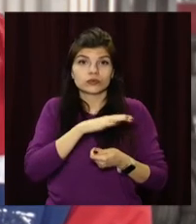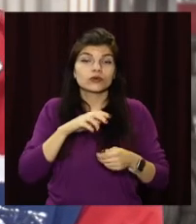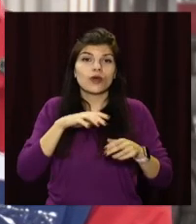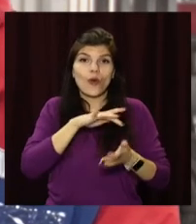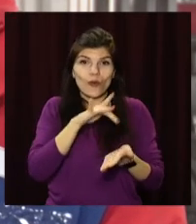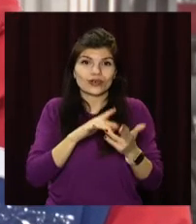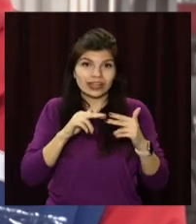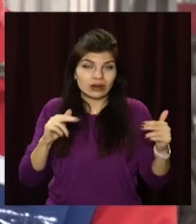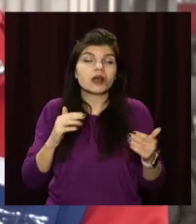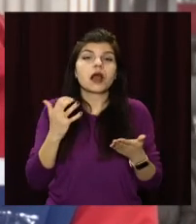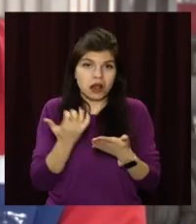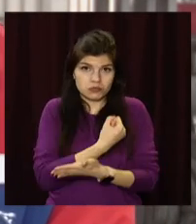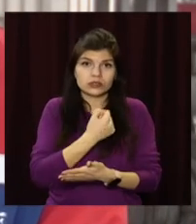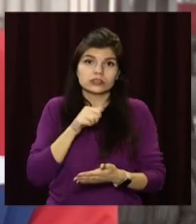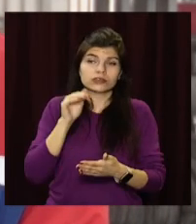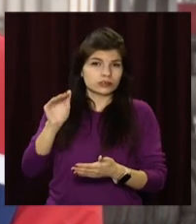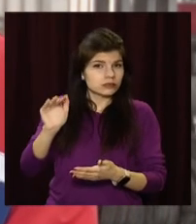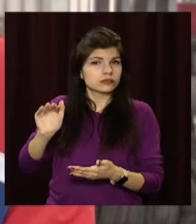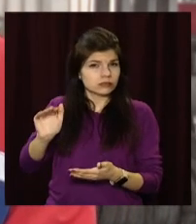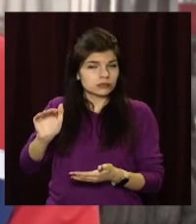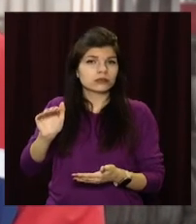все-таки достукатись до